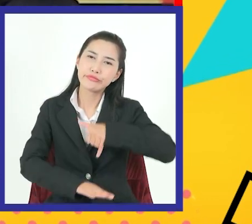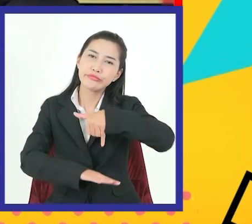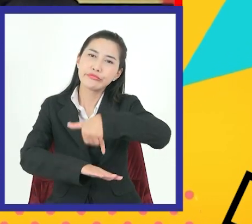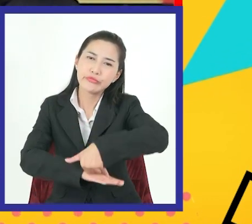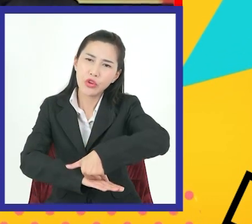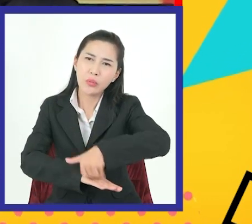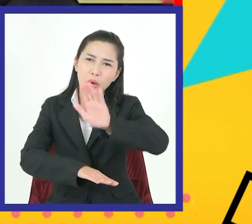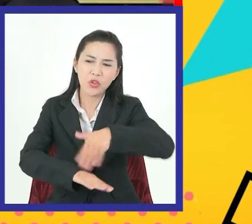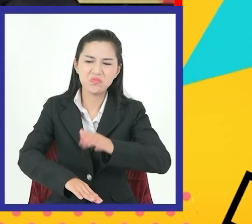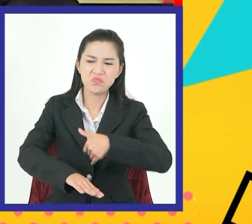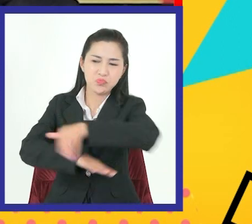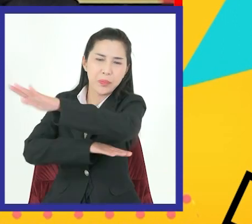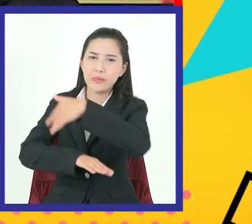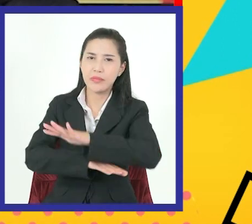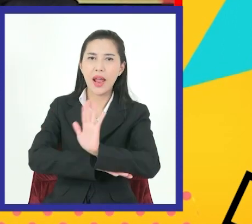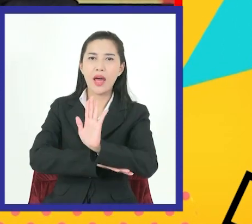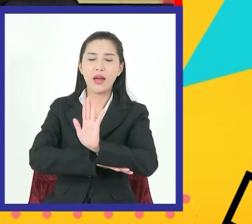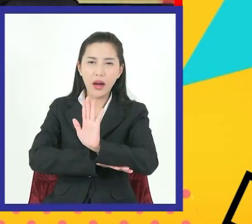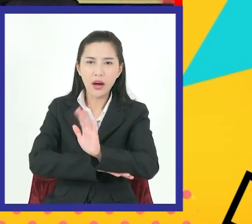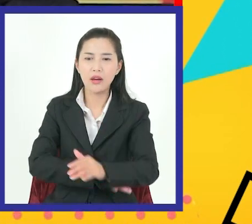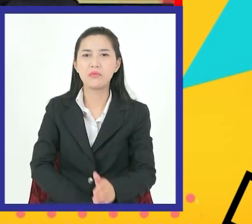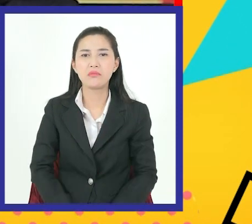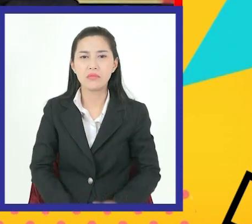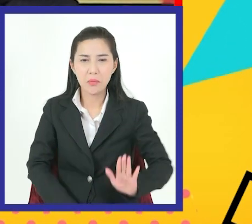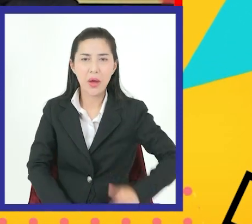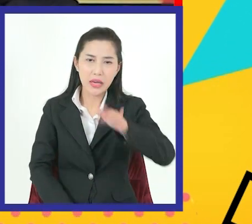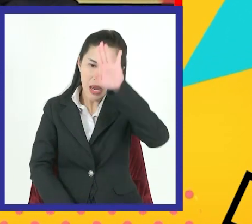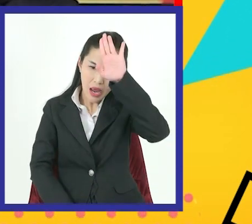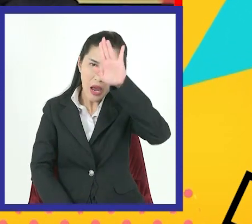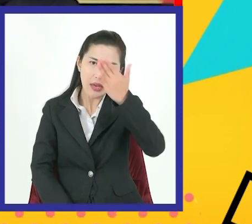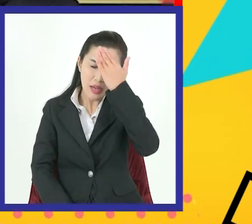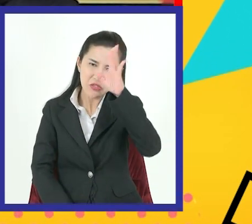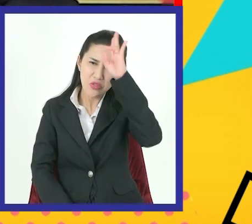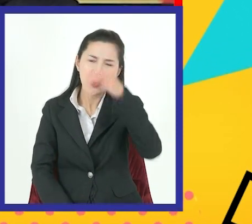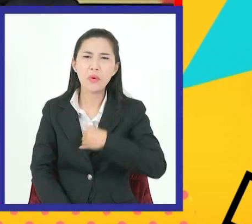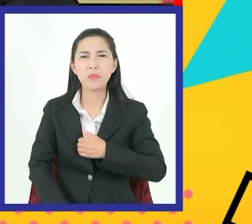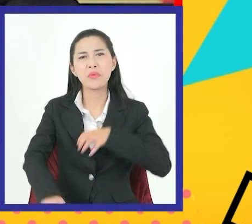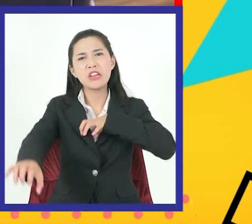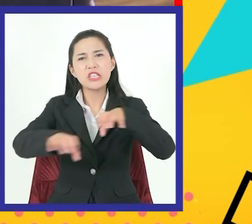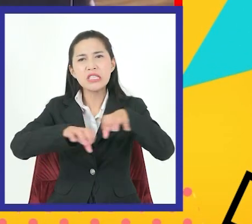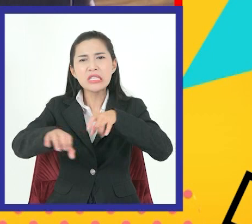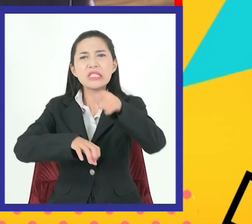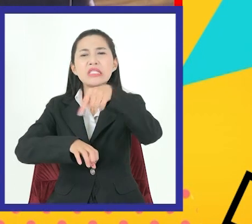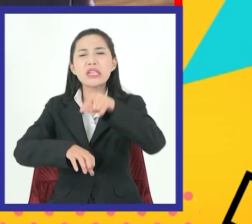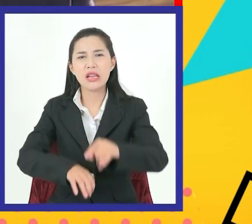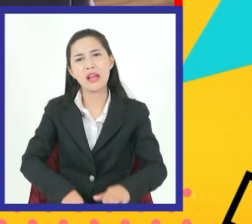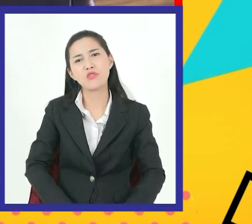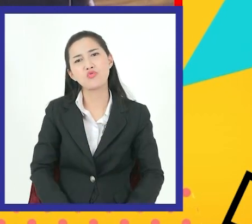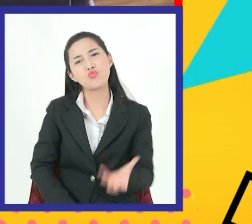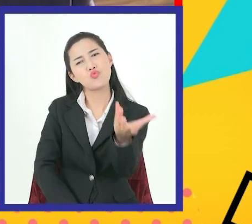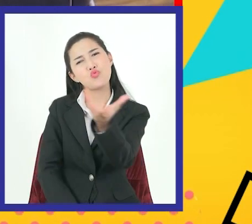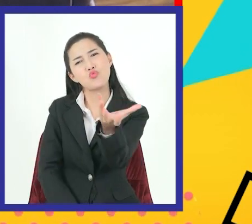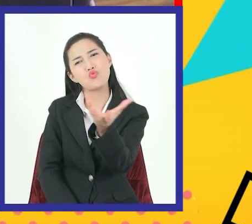แต่มาหาหน้าเซเว่นไม่มีอันตรายครับผมอยากจะให้ท่านอนุเธียรไปจัดการหมาอีกตัวครับอ้วนๆอยู่แถววัดบางคลานะ